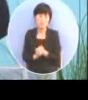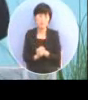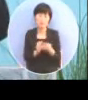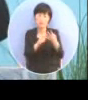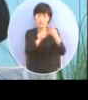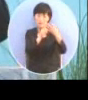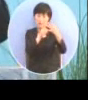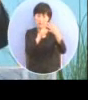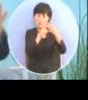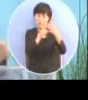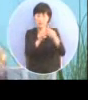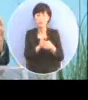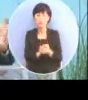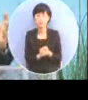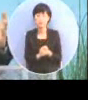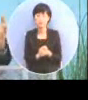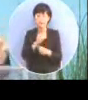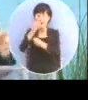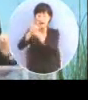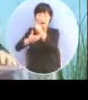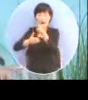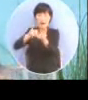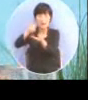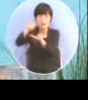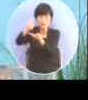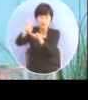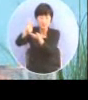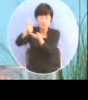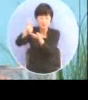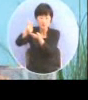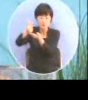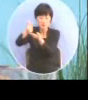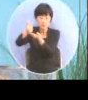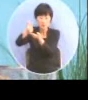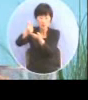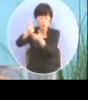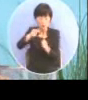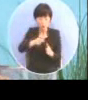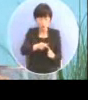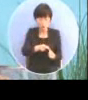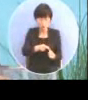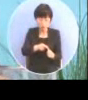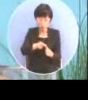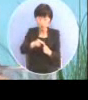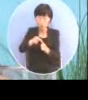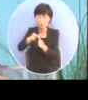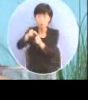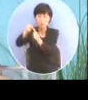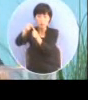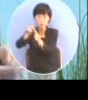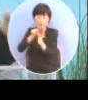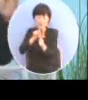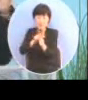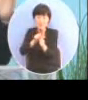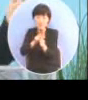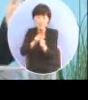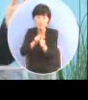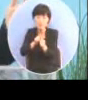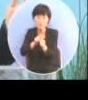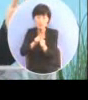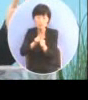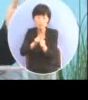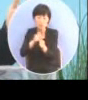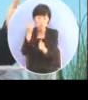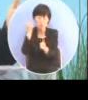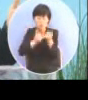번째 이렇게 말해요. Và điều số 4. 하나님이 건지시는 구원하는 자를 아무도 막을 수 없다.